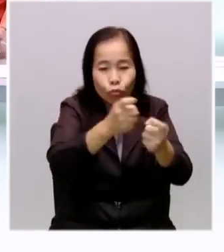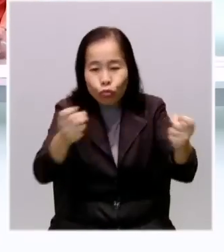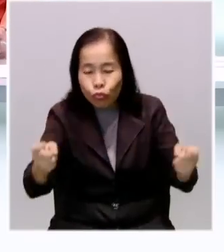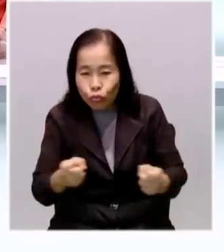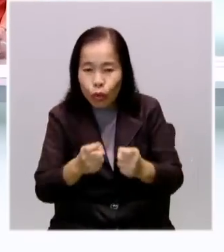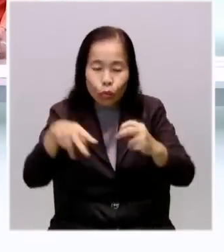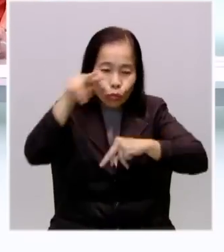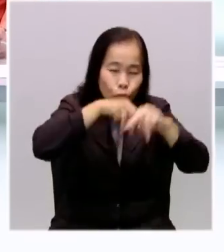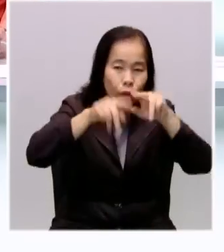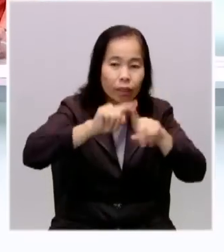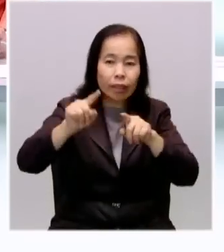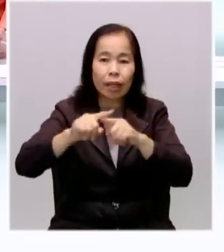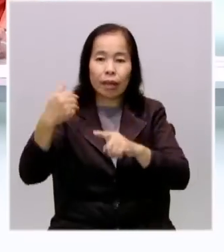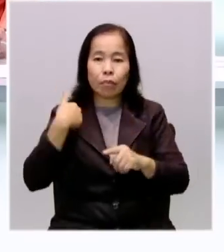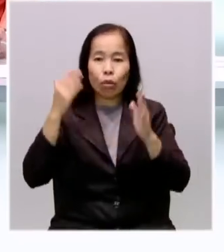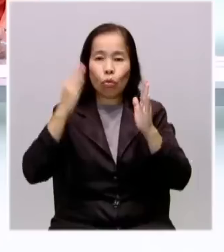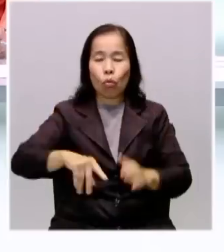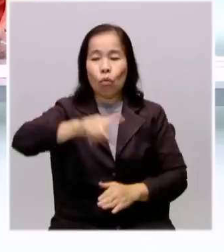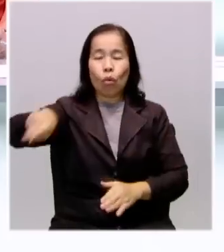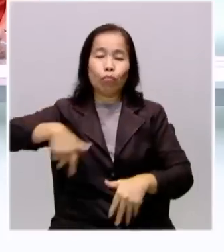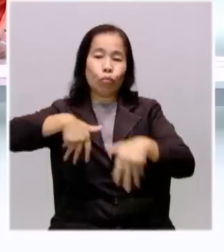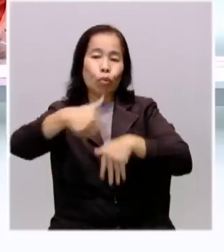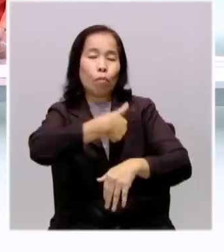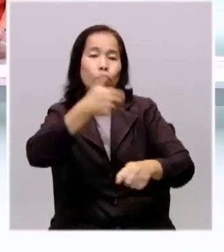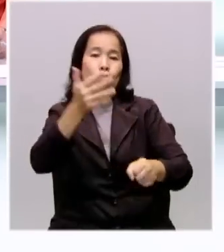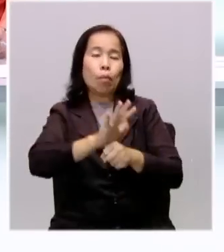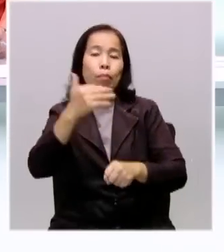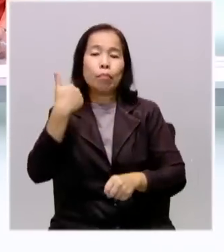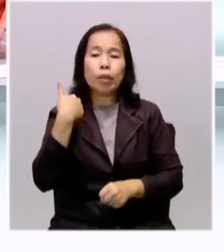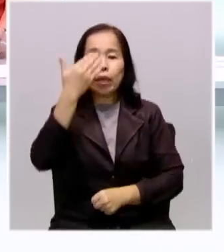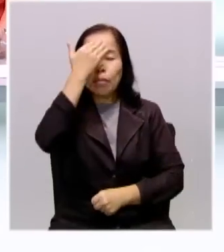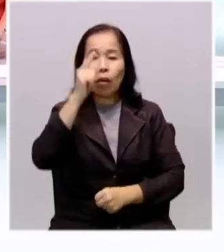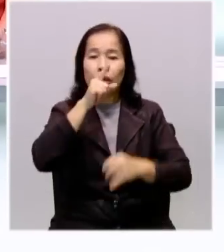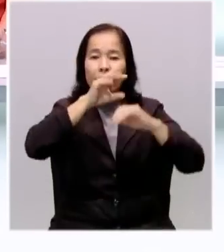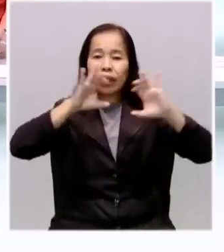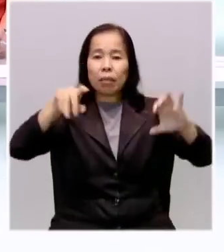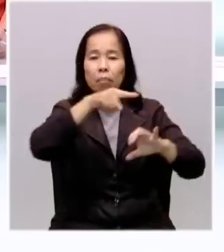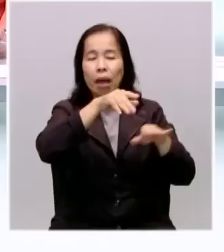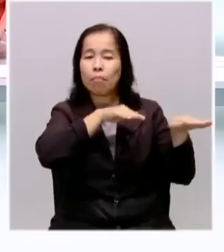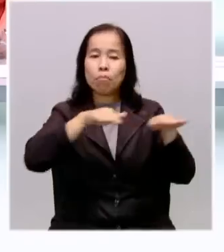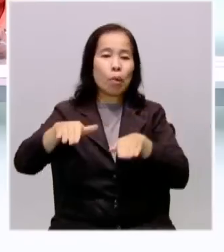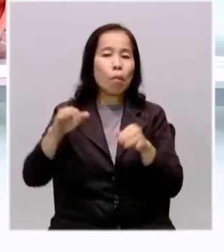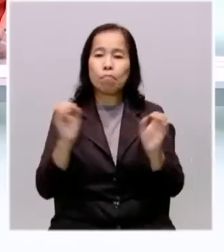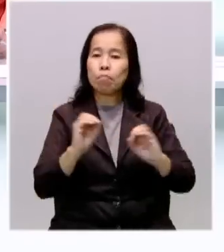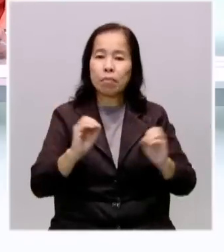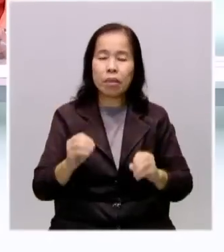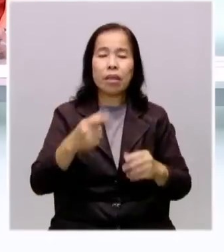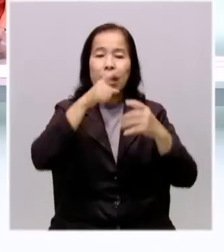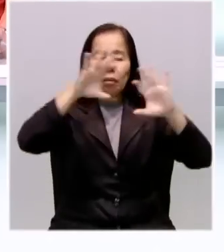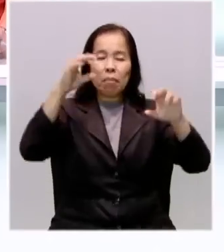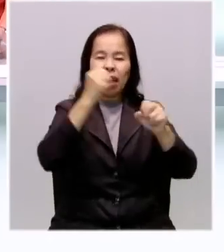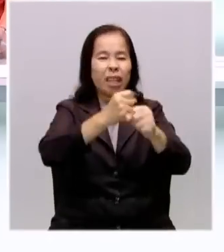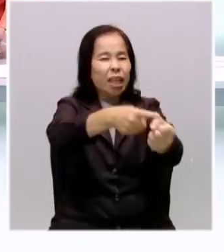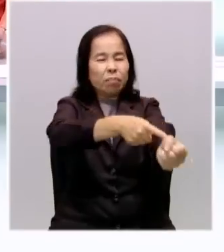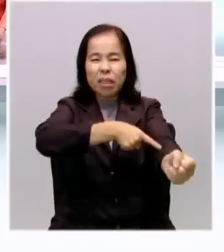ายด้วยตัวเองนะคะท่ามกลางความไม่พอใจของประชาชนที่นั่นค่ะเขามองว่ารัฐบาลไม่มีความพร้อมแล้วก็มีความล่าช้าในการ